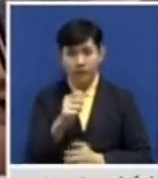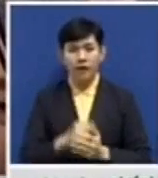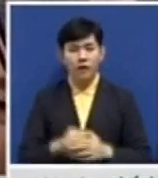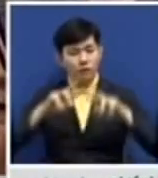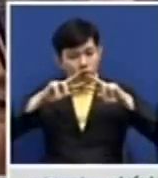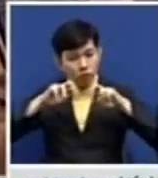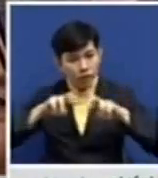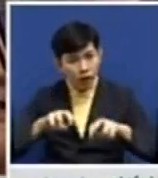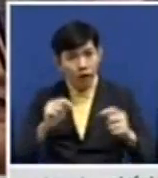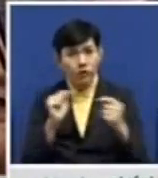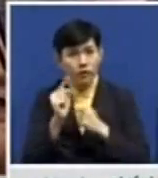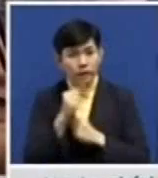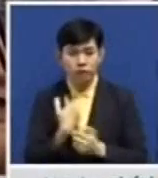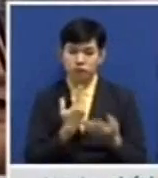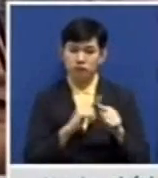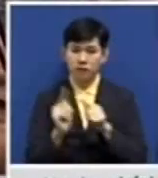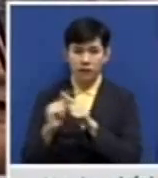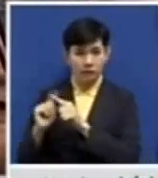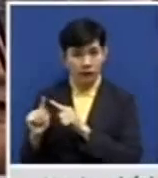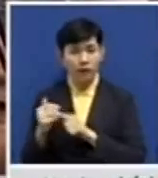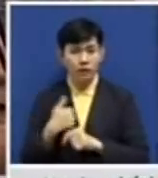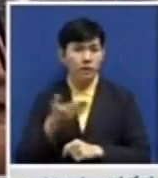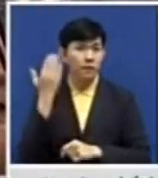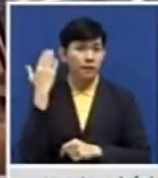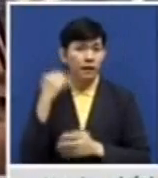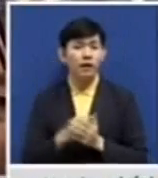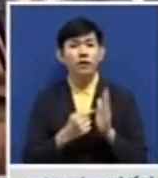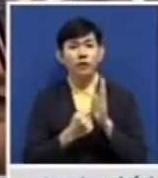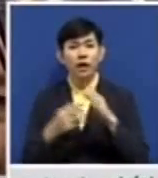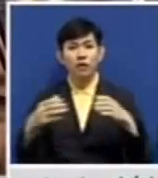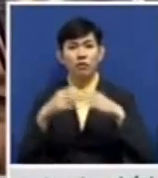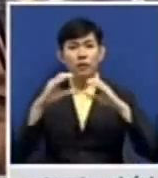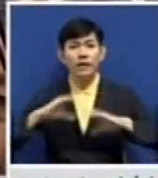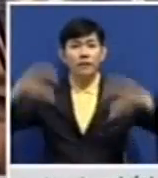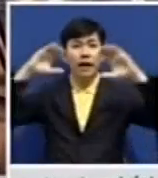ะห์ในเรื่องสิ่งต่างๆที่ผ่านมาโดยเฉพาะอย่างยิ่งรัฐบาลที่แล้ว